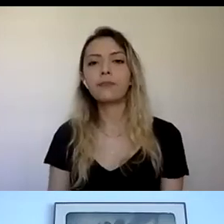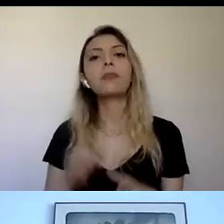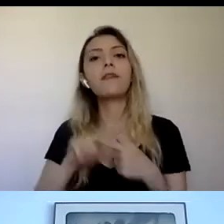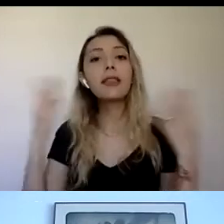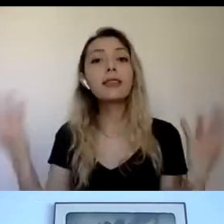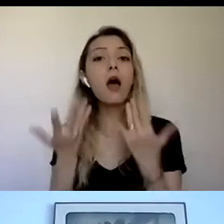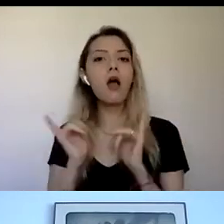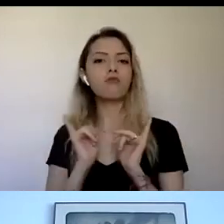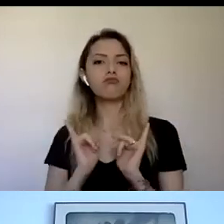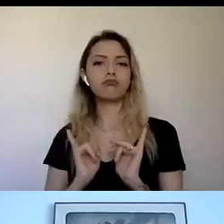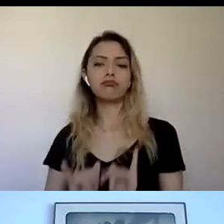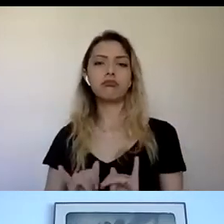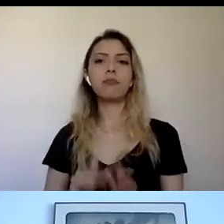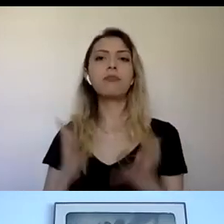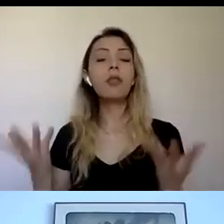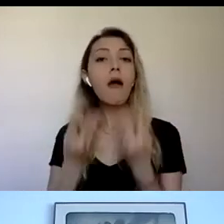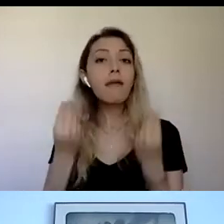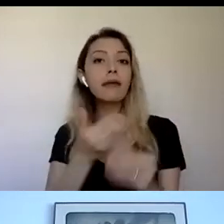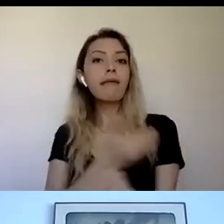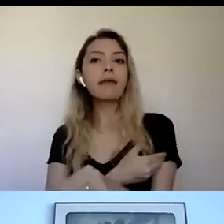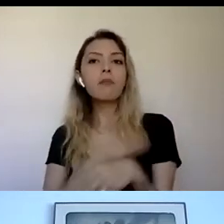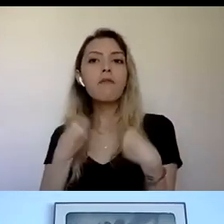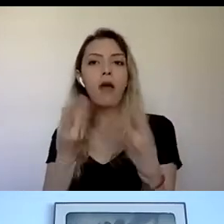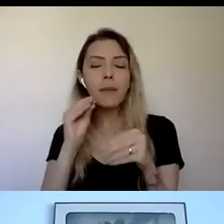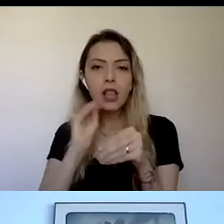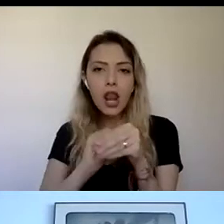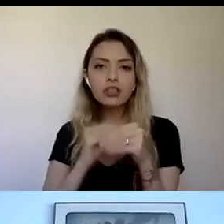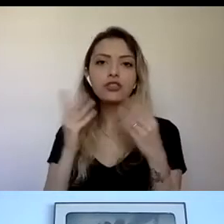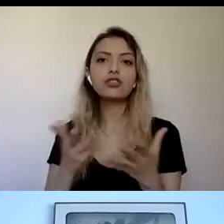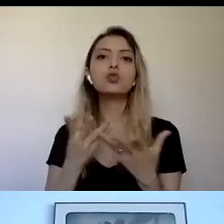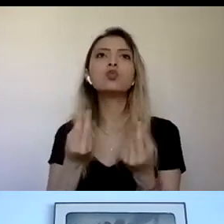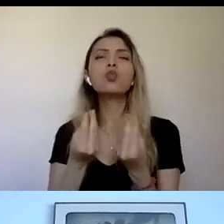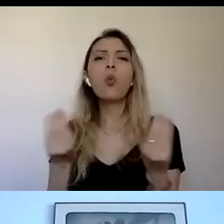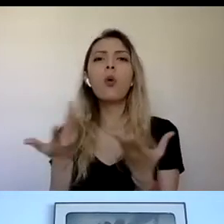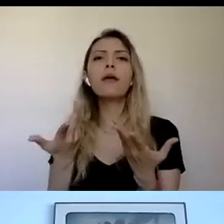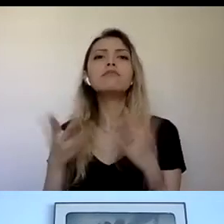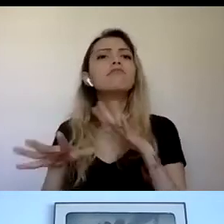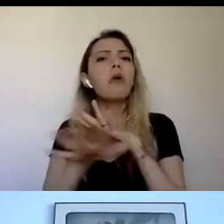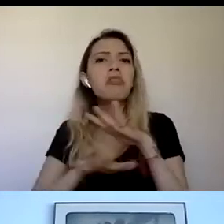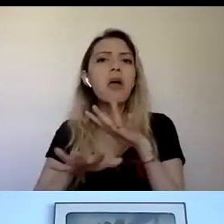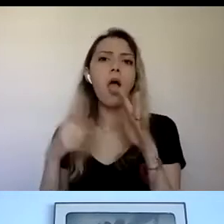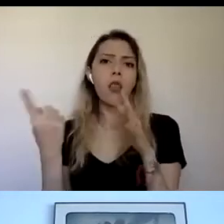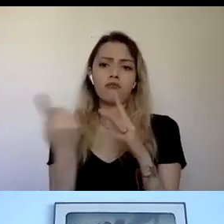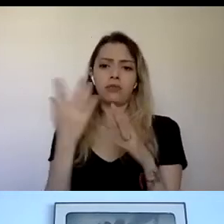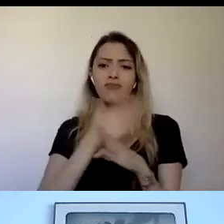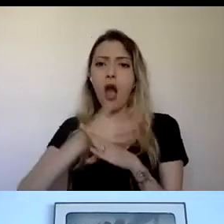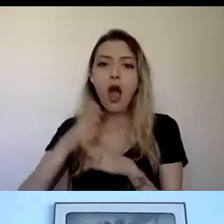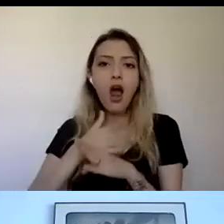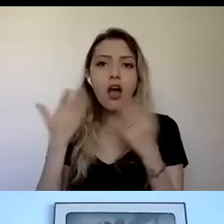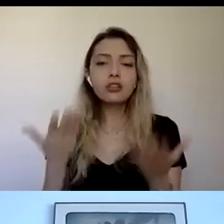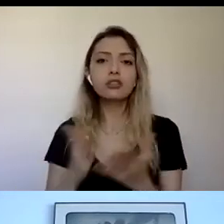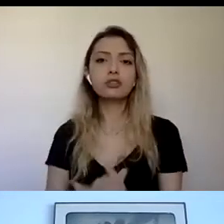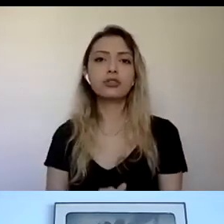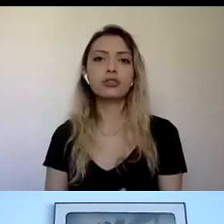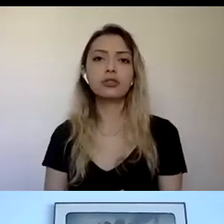rahat, daha iyi hizmet vermelerini sağlamak için çok temel bir araç olarak karşımıza çıkıyor.